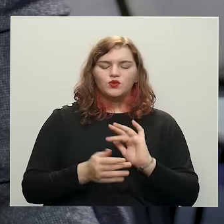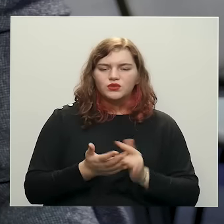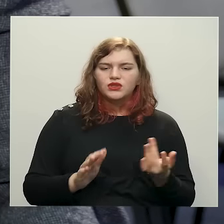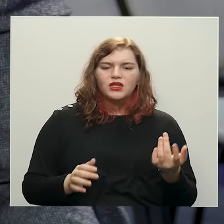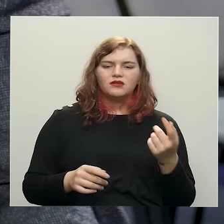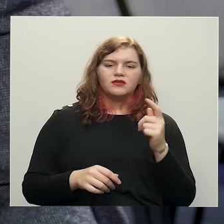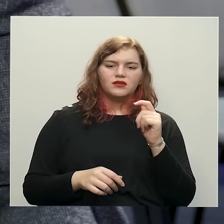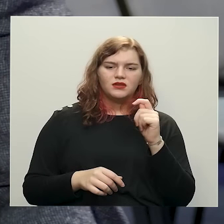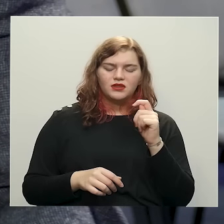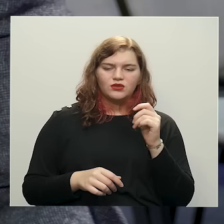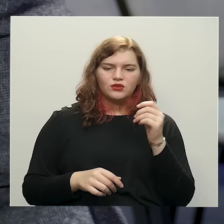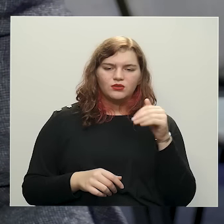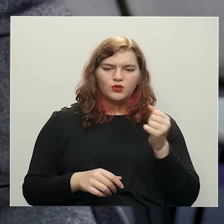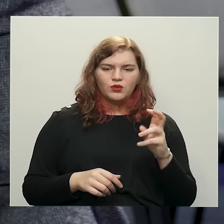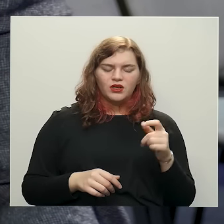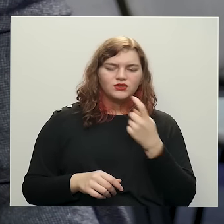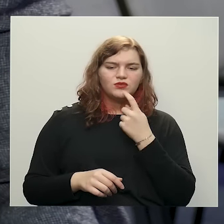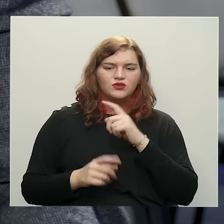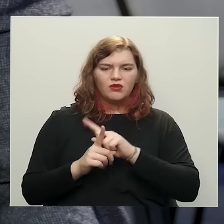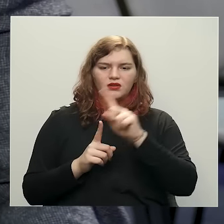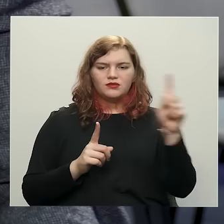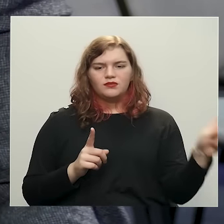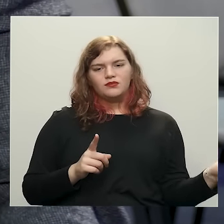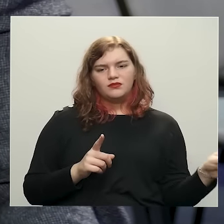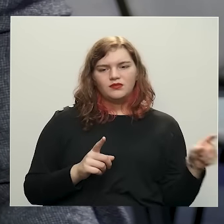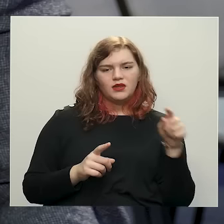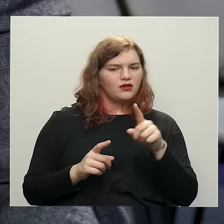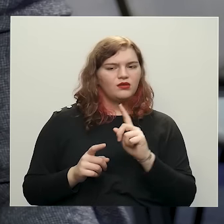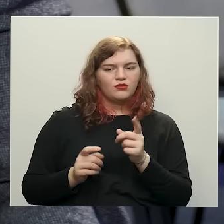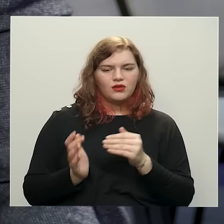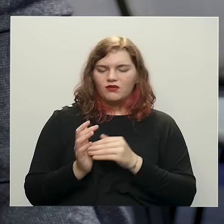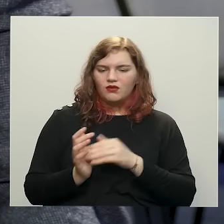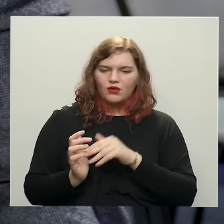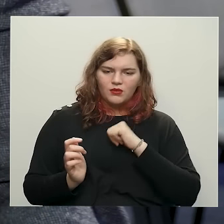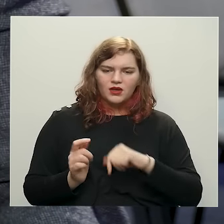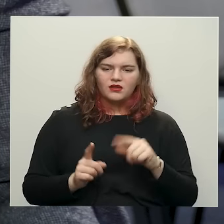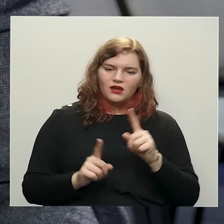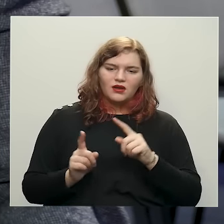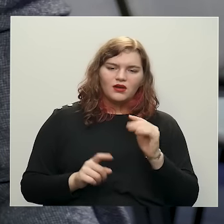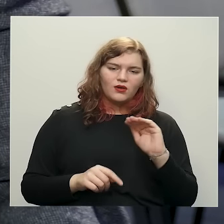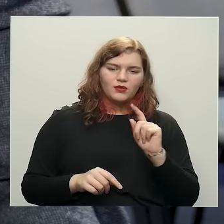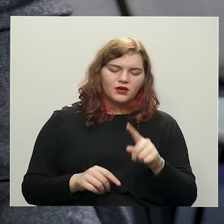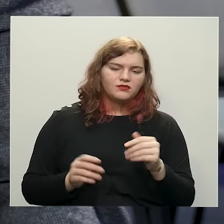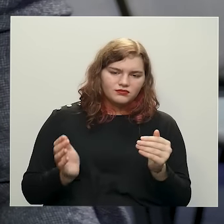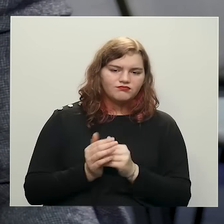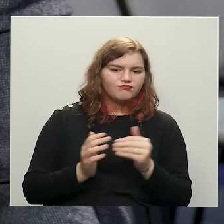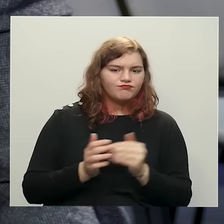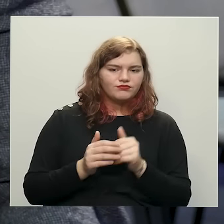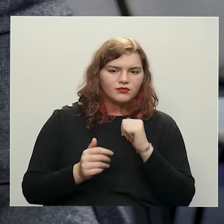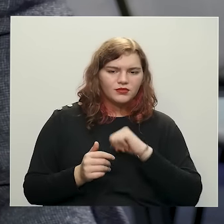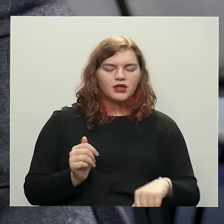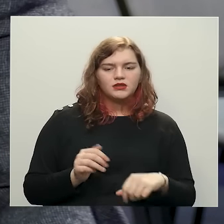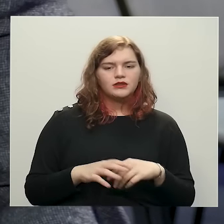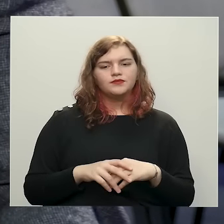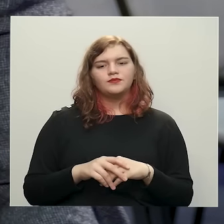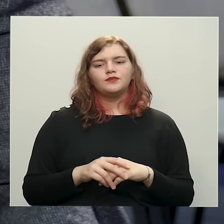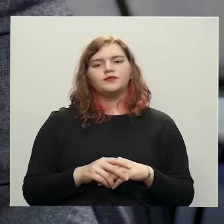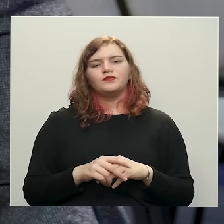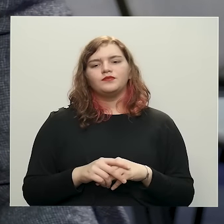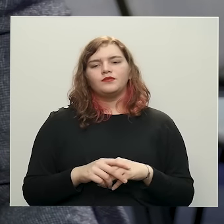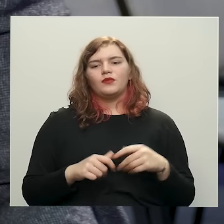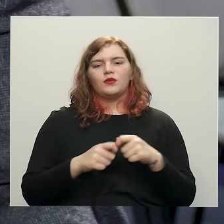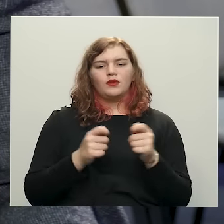în Târgu Mureș, de la Timișoara. La ea a fost nevoie de operație. Da. Și la aici copilul ei a fost nevoie de operație. A fost nevoie de operație și